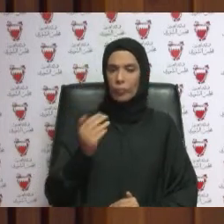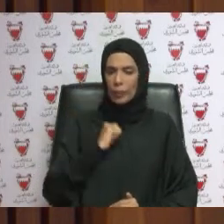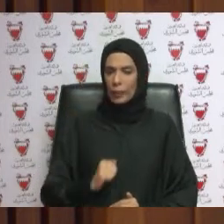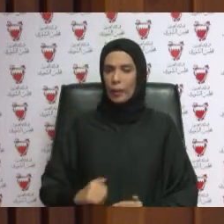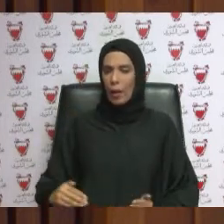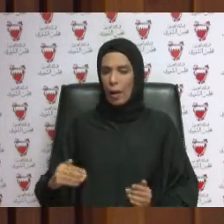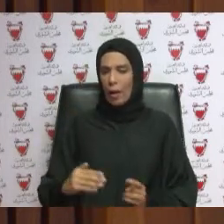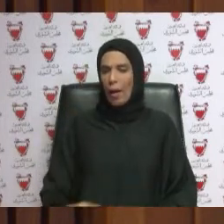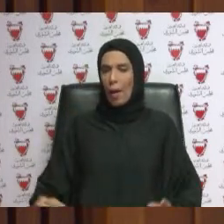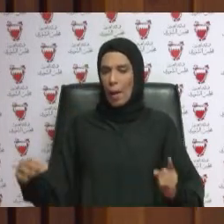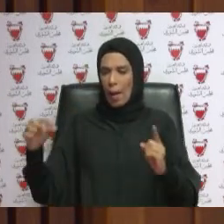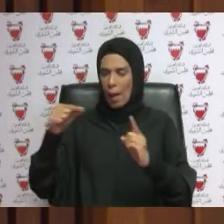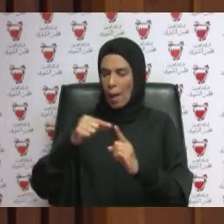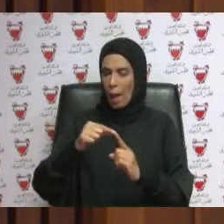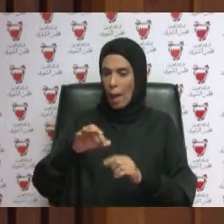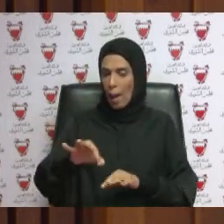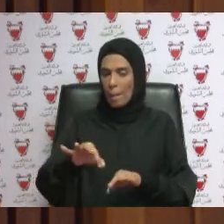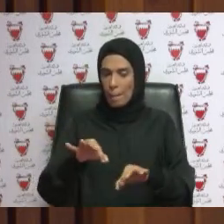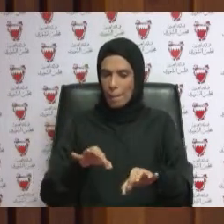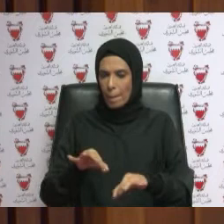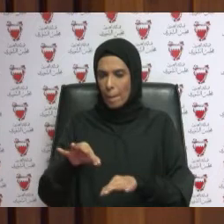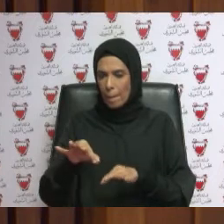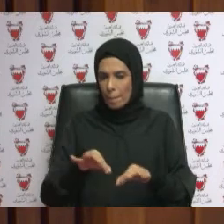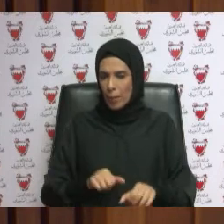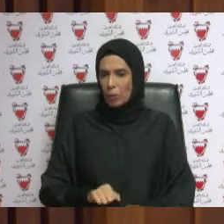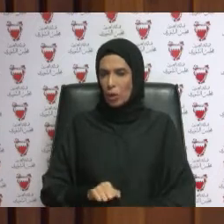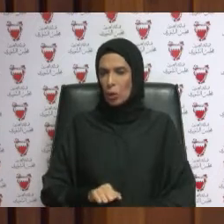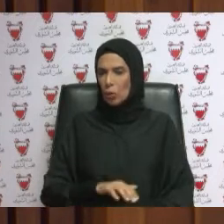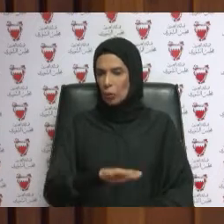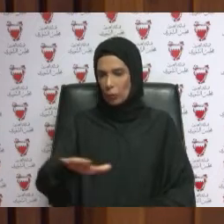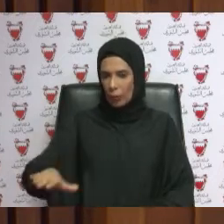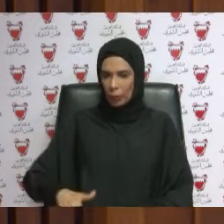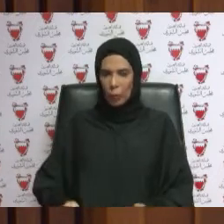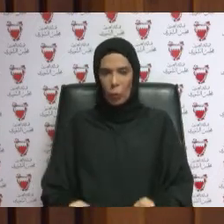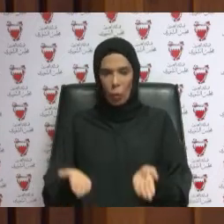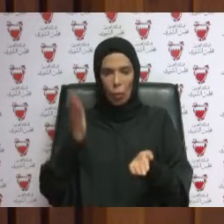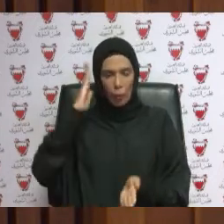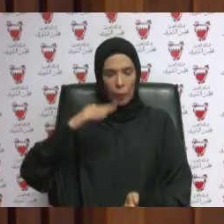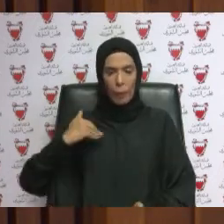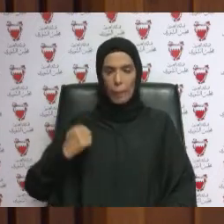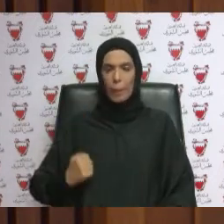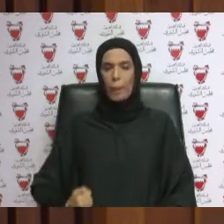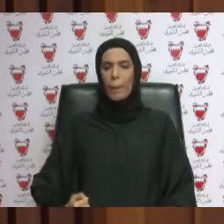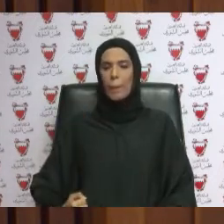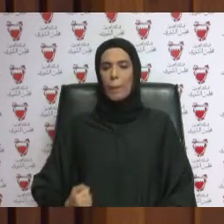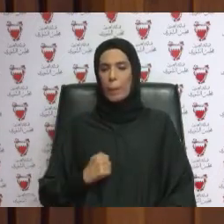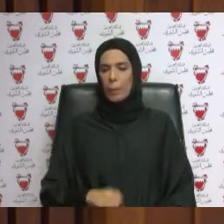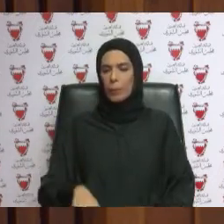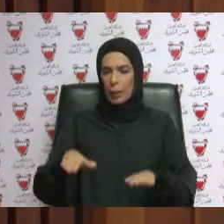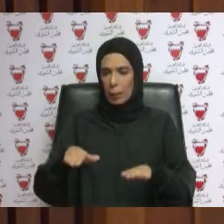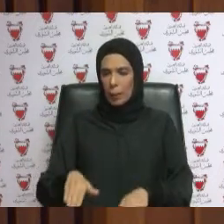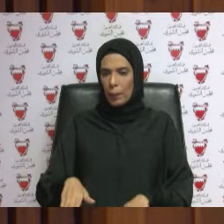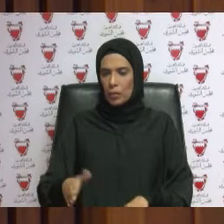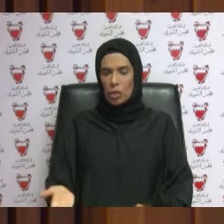تحقيق الأهداف الاستراتيجية التي تضمنتها الاستراتيجية الوطنية للنهوض بالمرأة البحرينية التي أعدها المجلس الأعلى